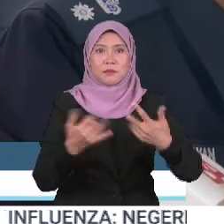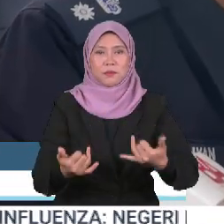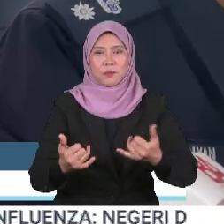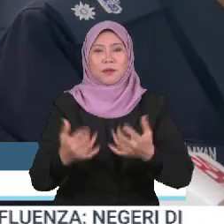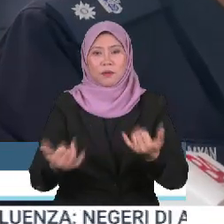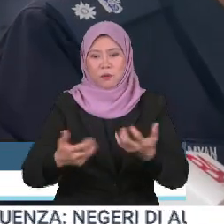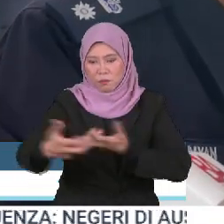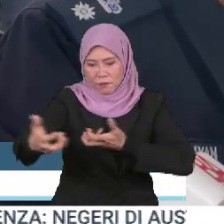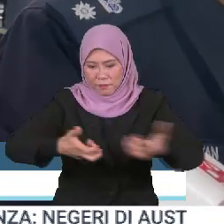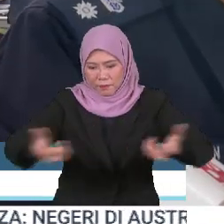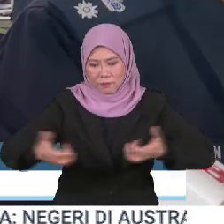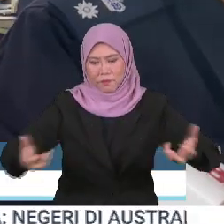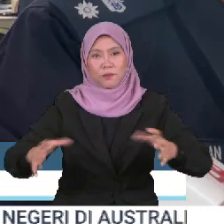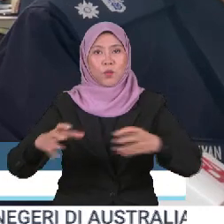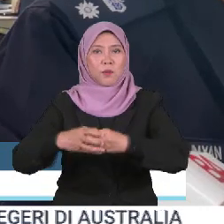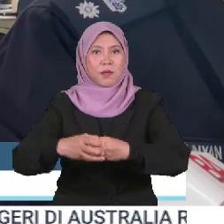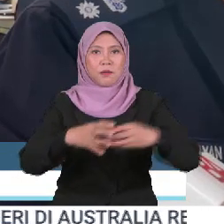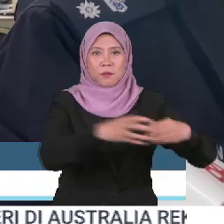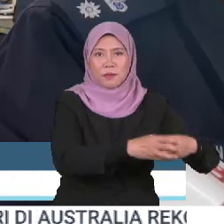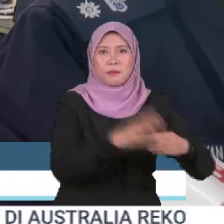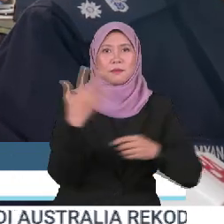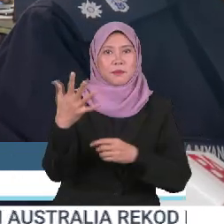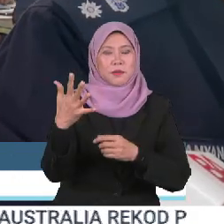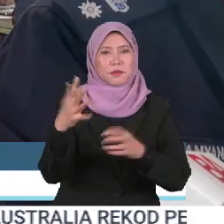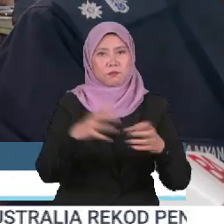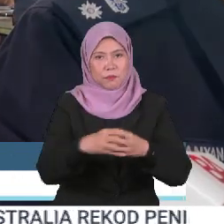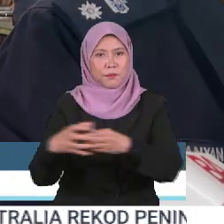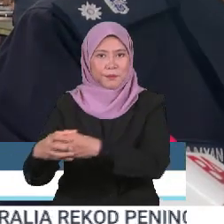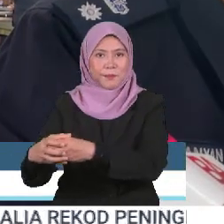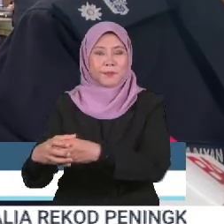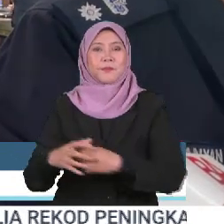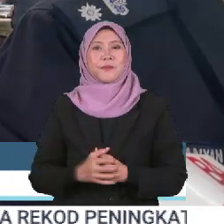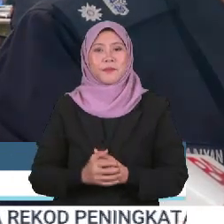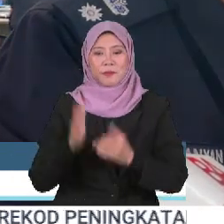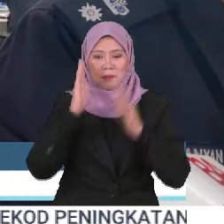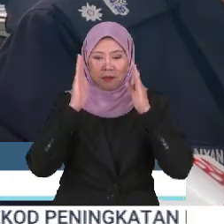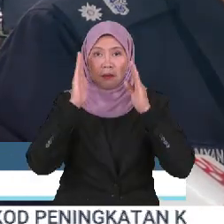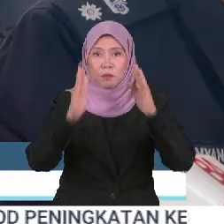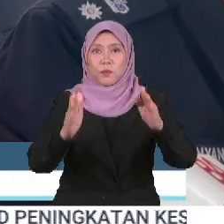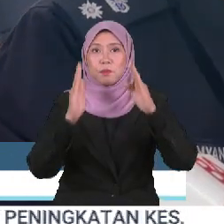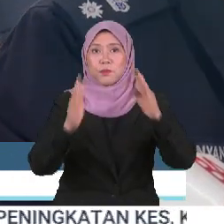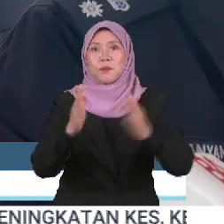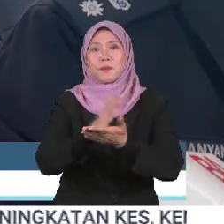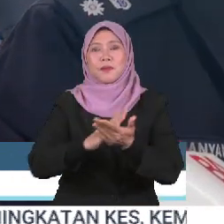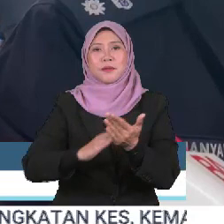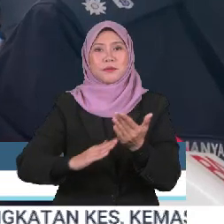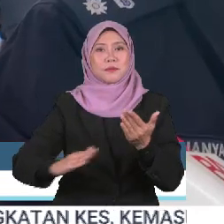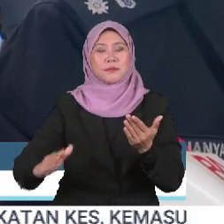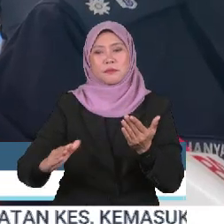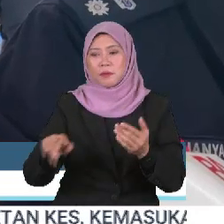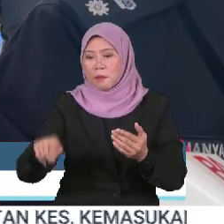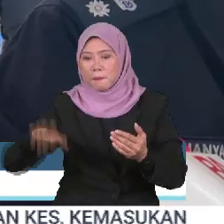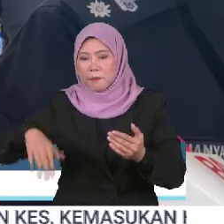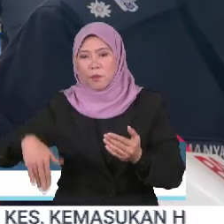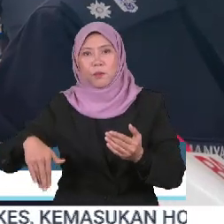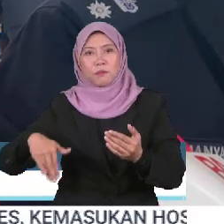kita pecah kepada kumpulan 15 kumpulan peroperasian dan kita akan bertumpukan di sektor-sektor yang mana yang kita